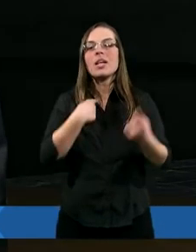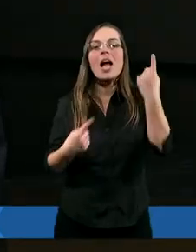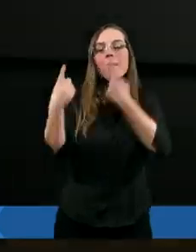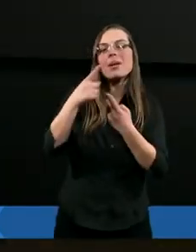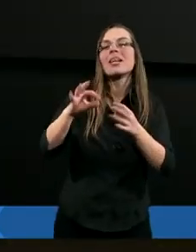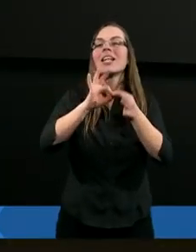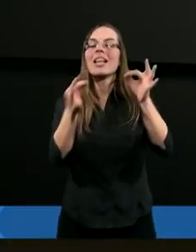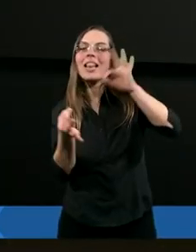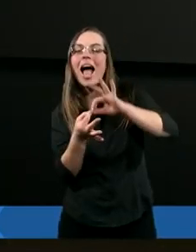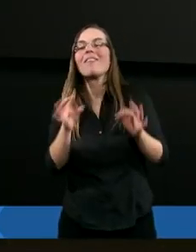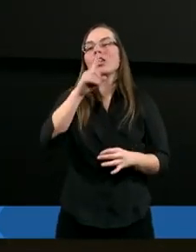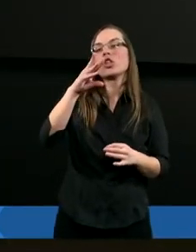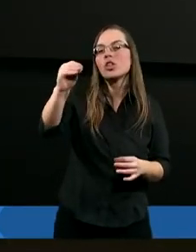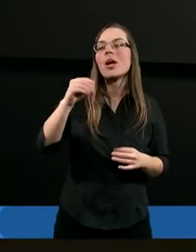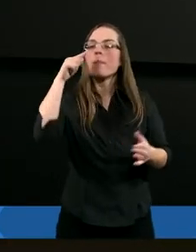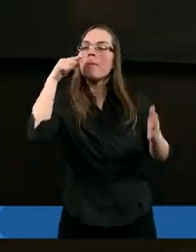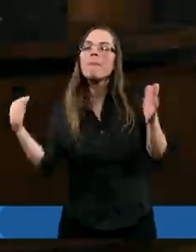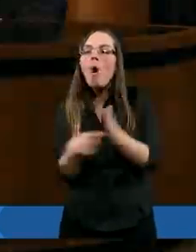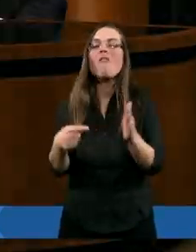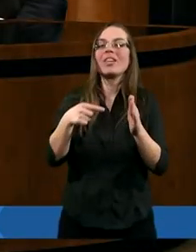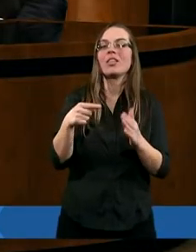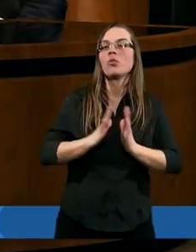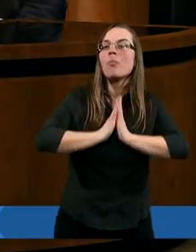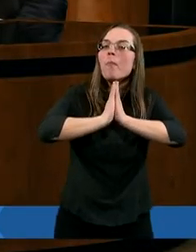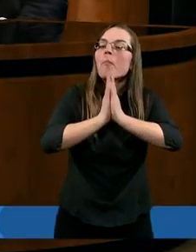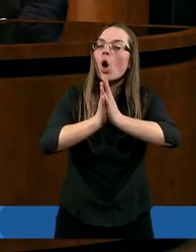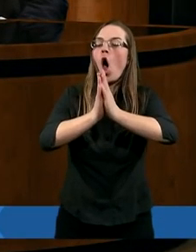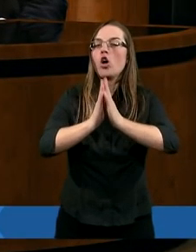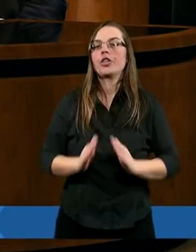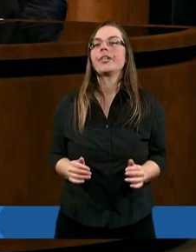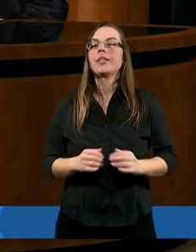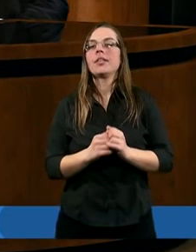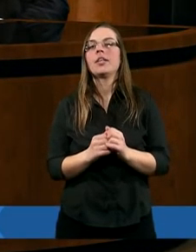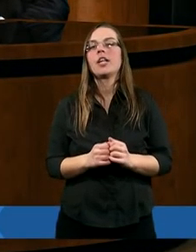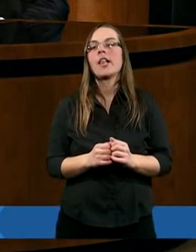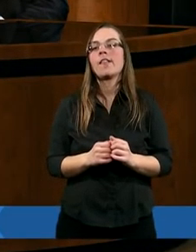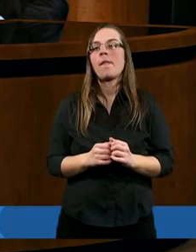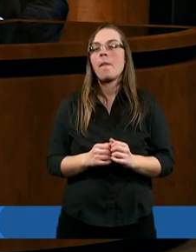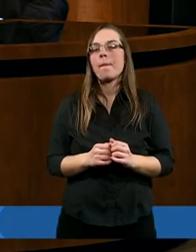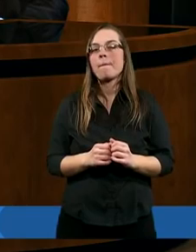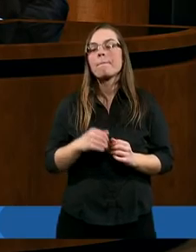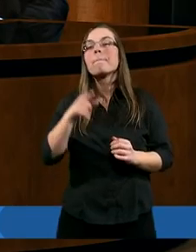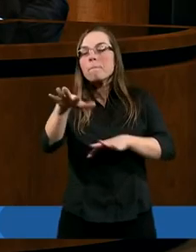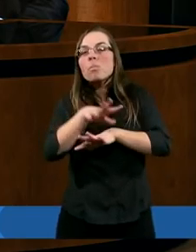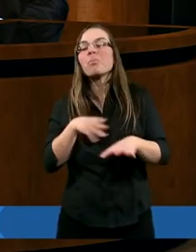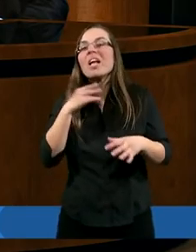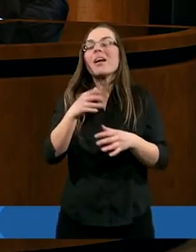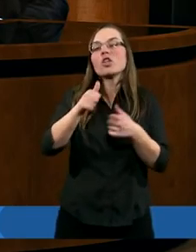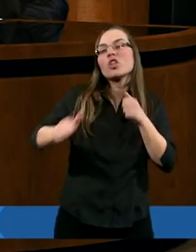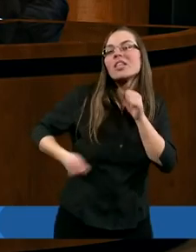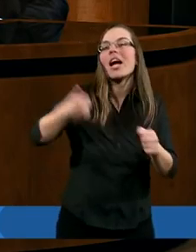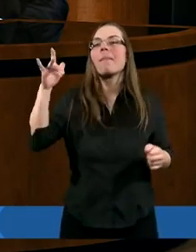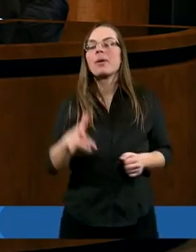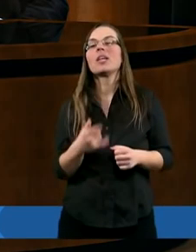Ja myślę nawet, że powinniśmy prosić o to, żeby